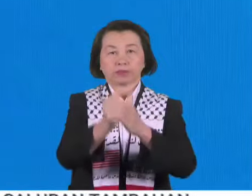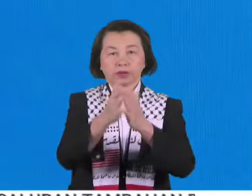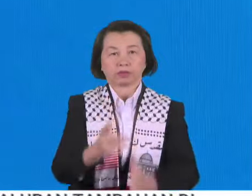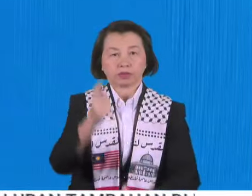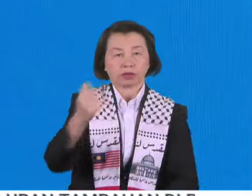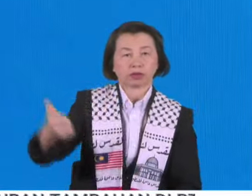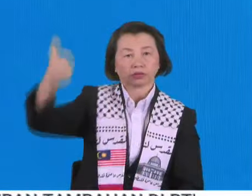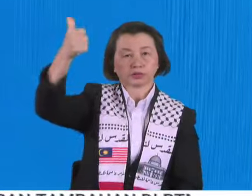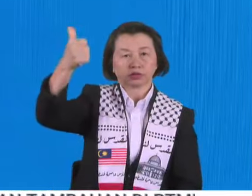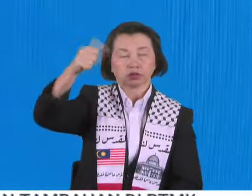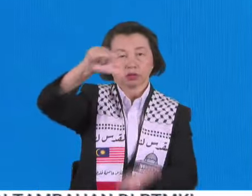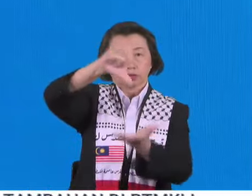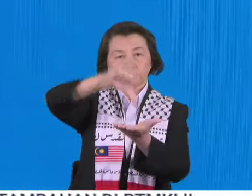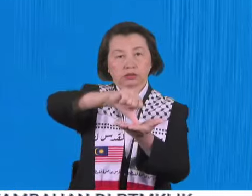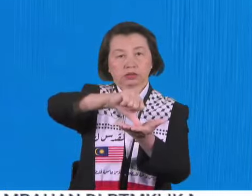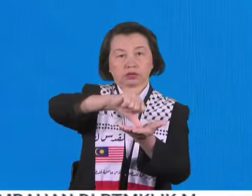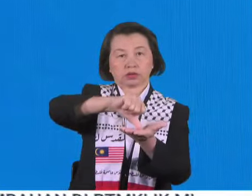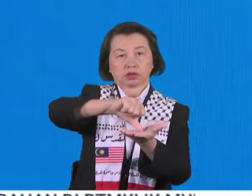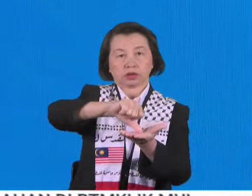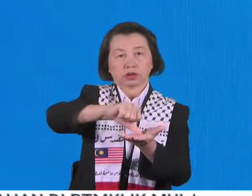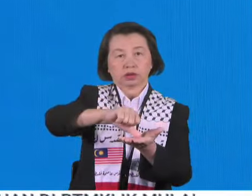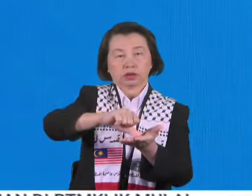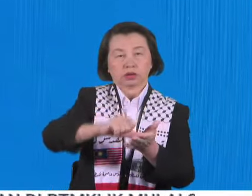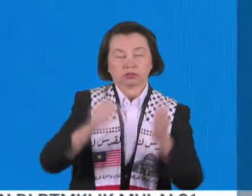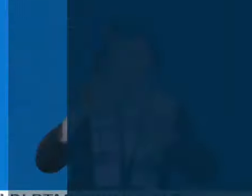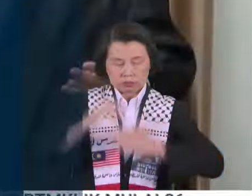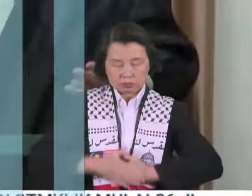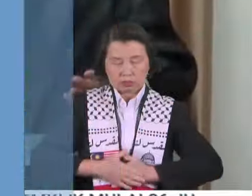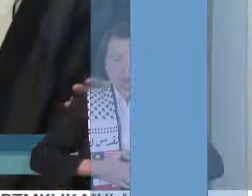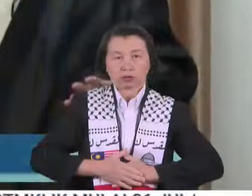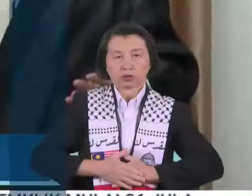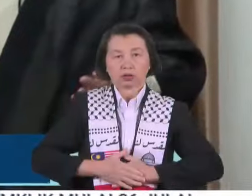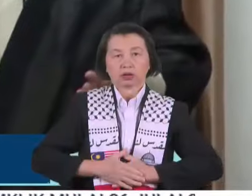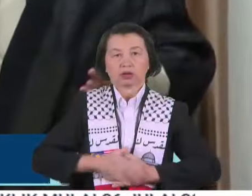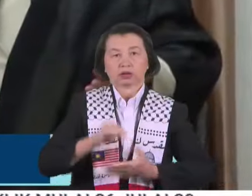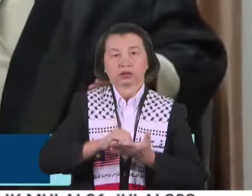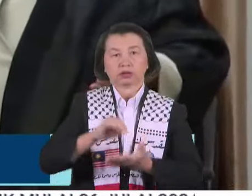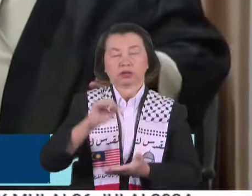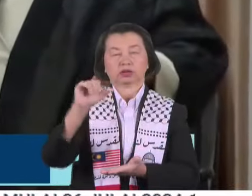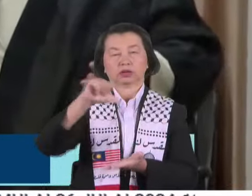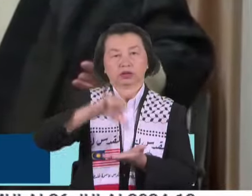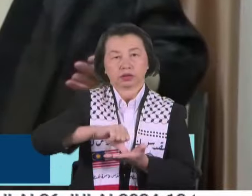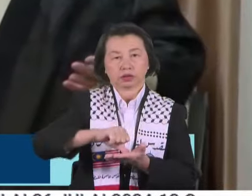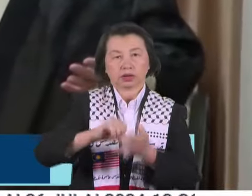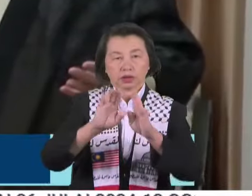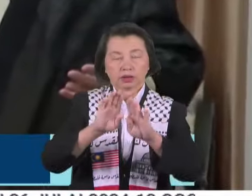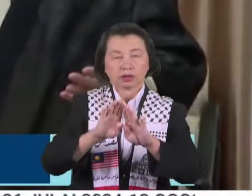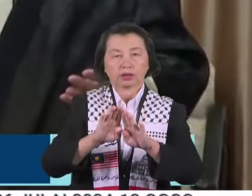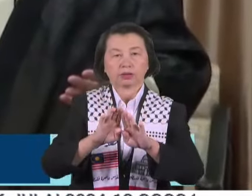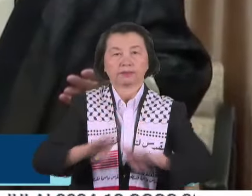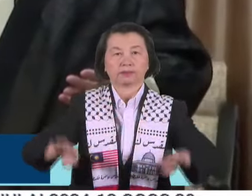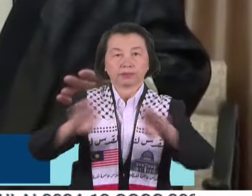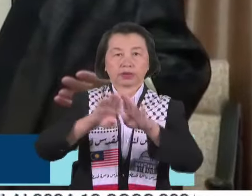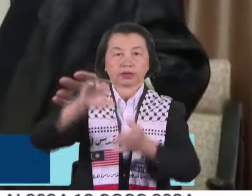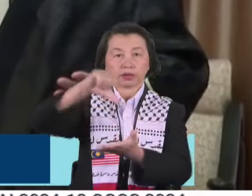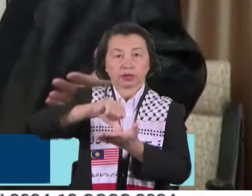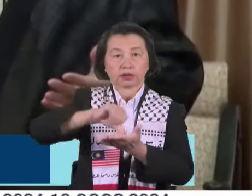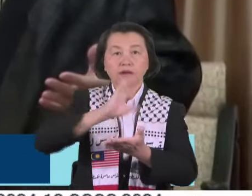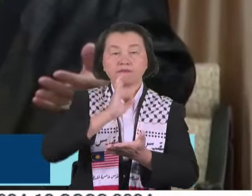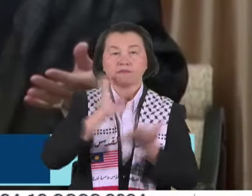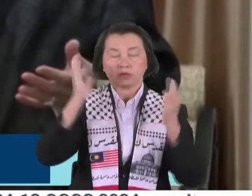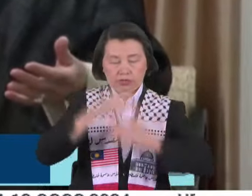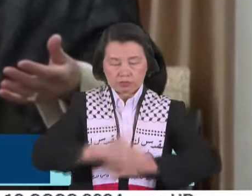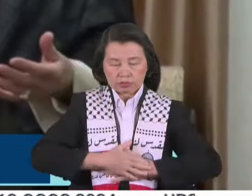Pemimpin tertinggi Iran Ayatollah Ali Khamenei memimpin solat jenazah Ismail Haniyeh di Tehran. Agensi berita Iran, IRNA melaporkan solat